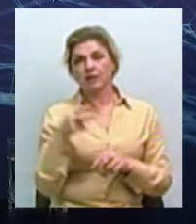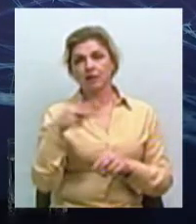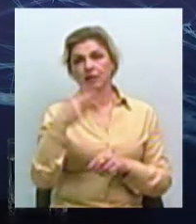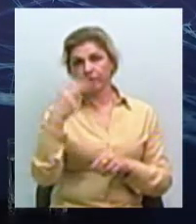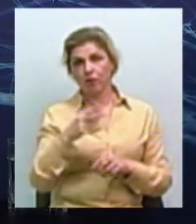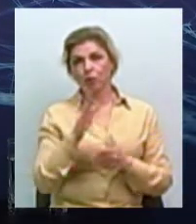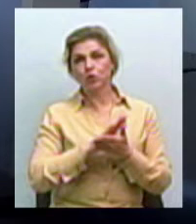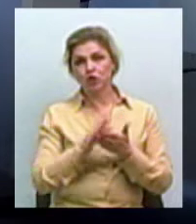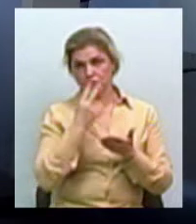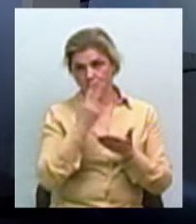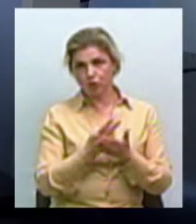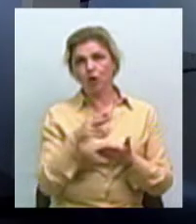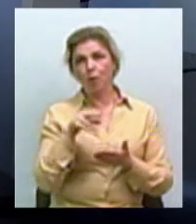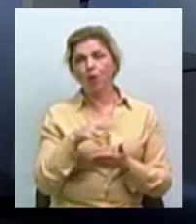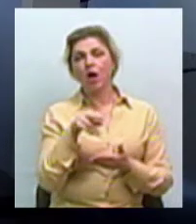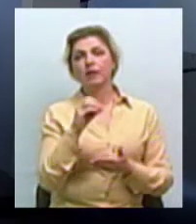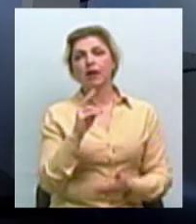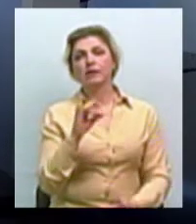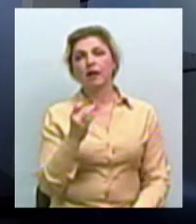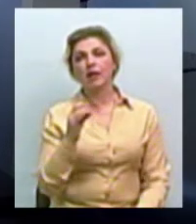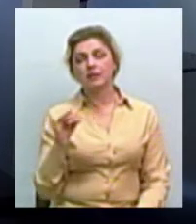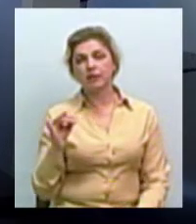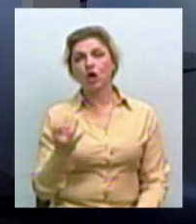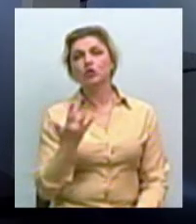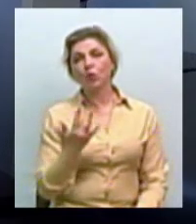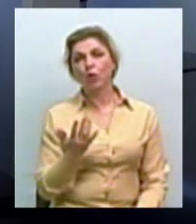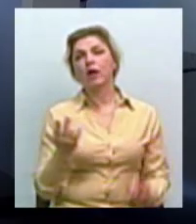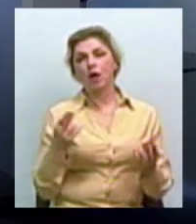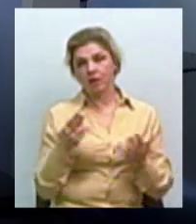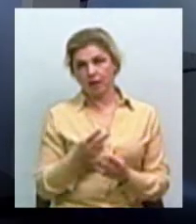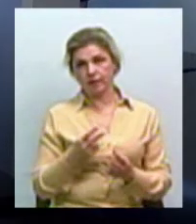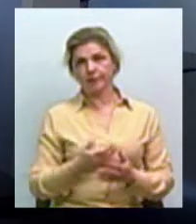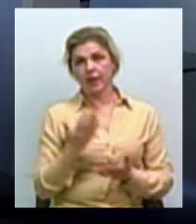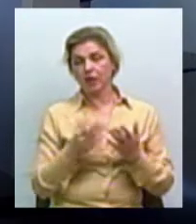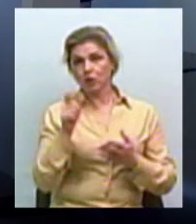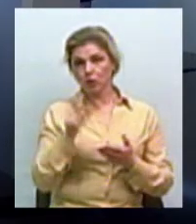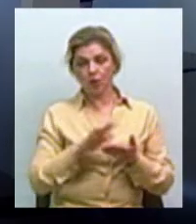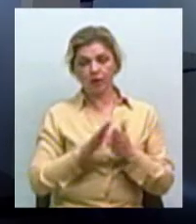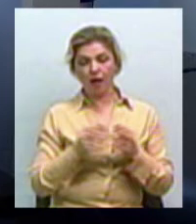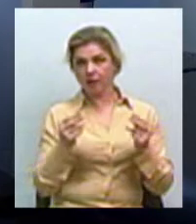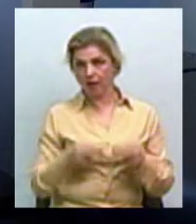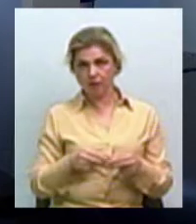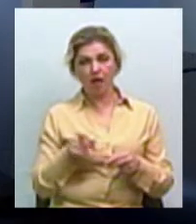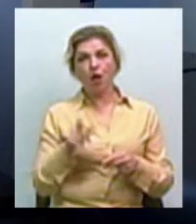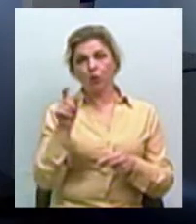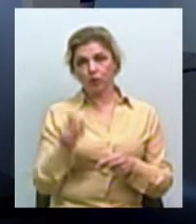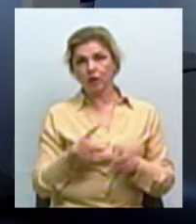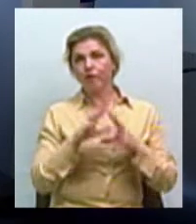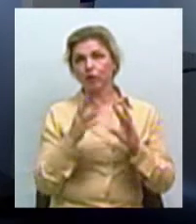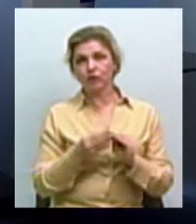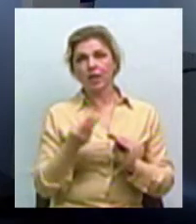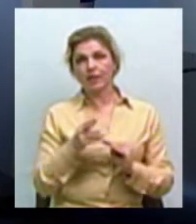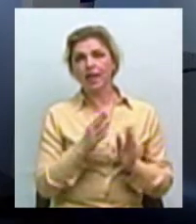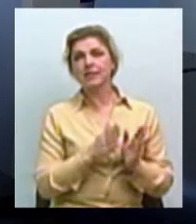чисто дивитися по деклараціям, хто, скільки, яка потреба вакцині. Тобто, якщо людина не склала декларацію, вона взагалі для системи